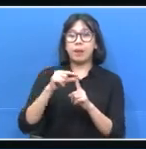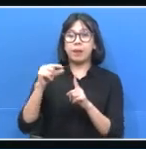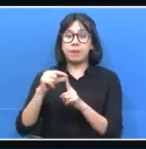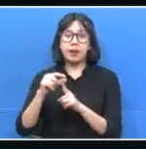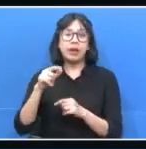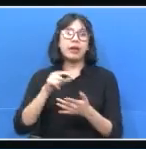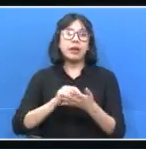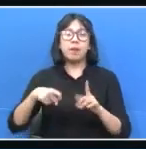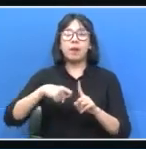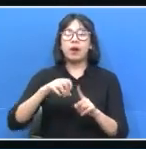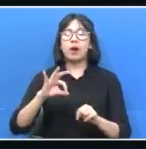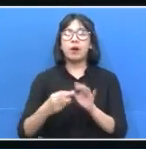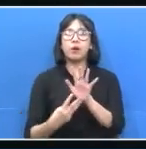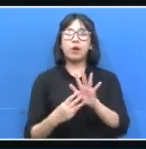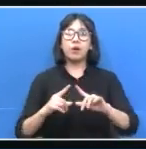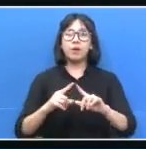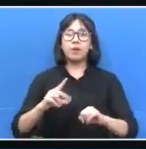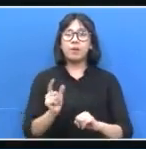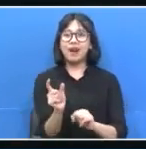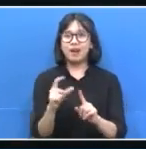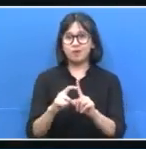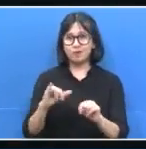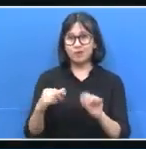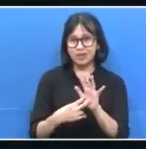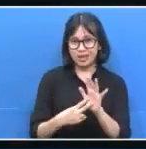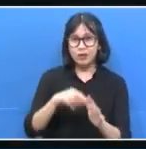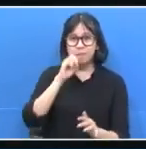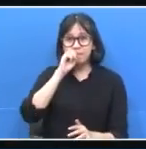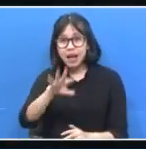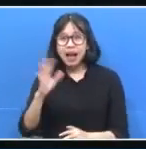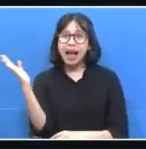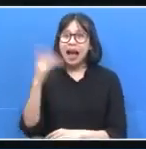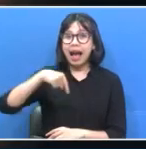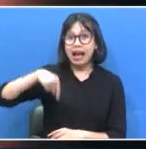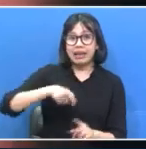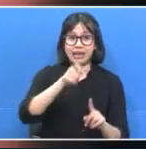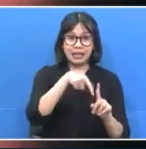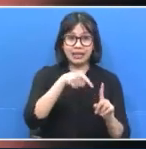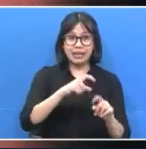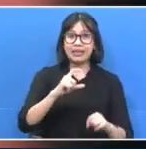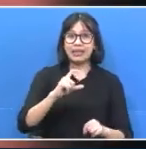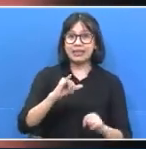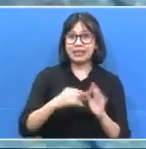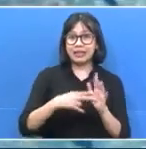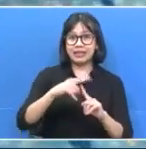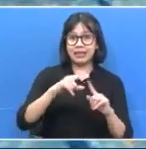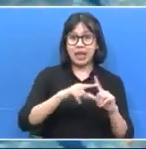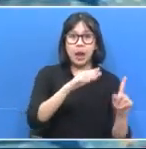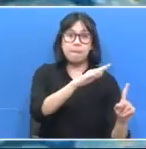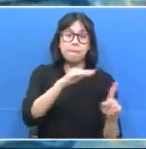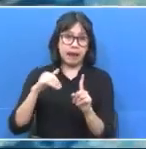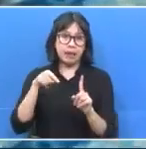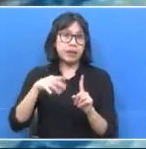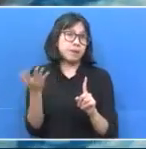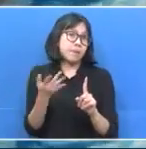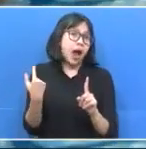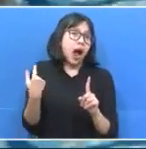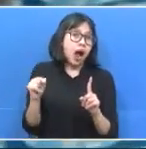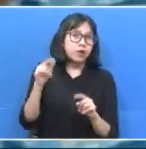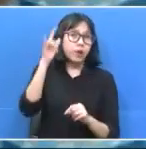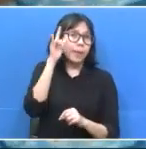Komarudin menjelaskan bahwa hari ini cinta Mega hadir di DPP PDIP Perjuangan untuk